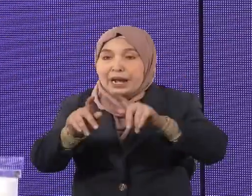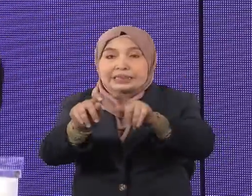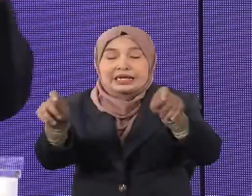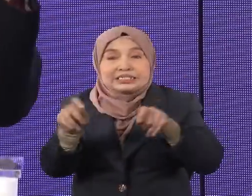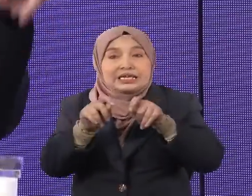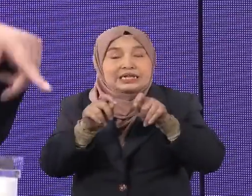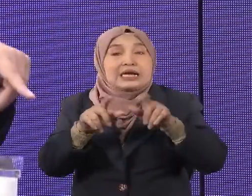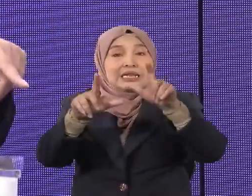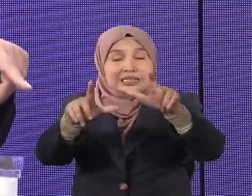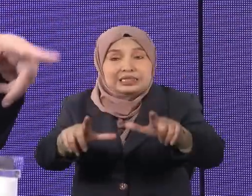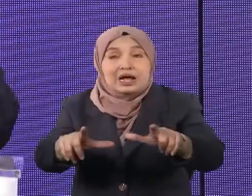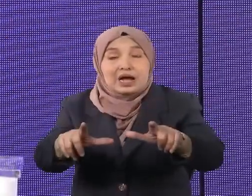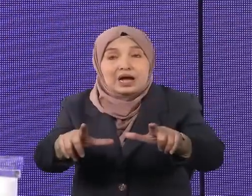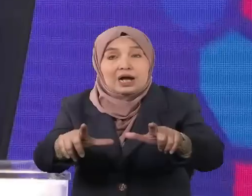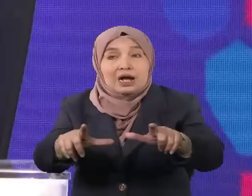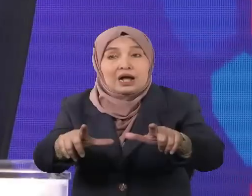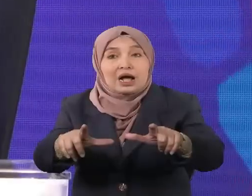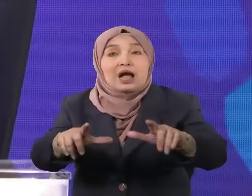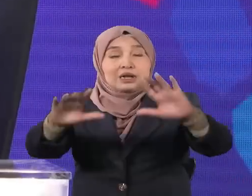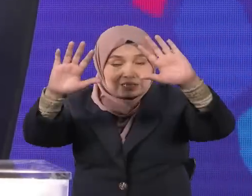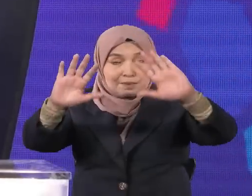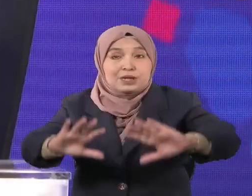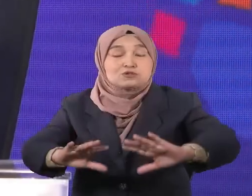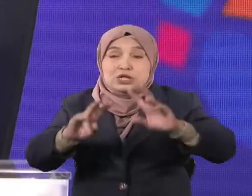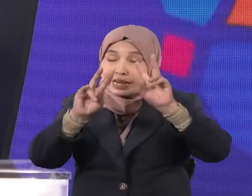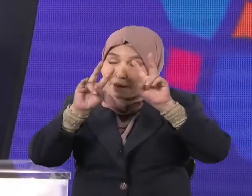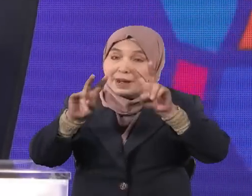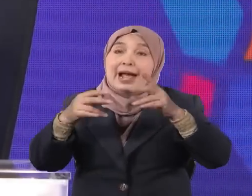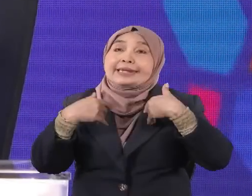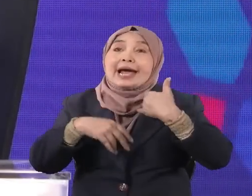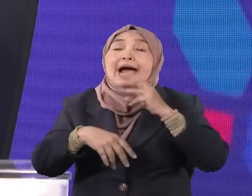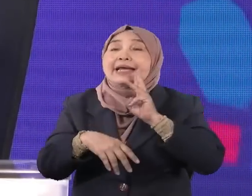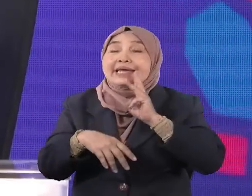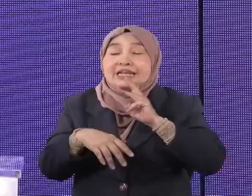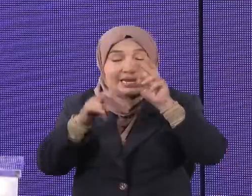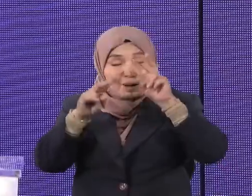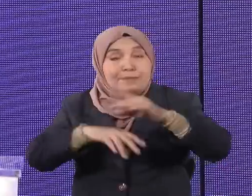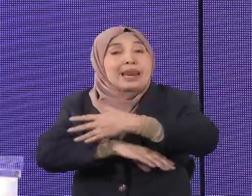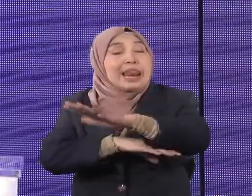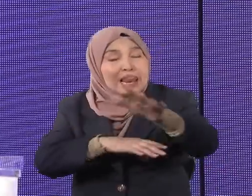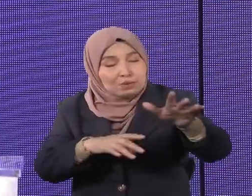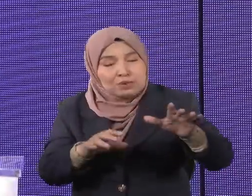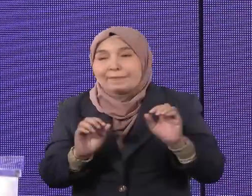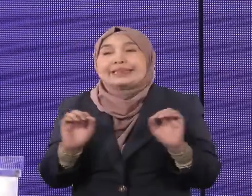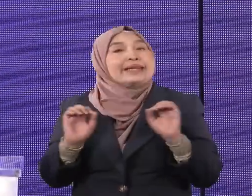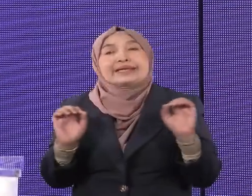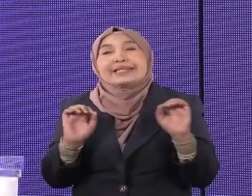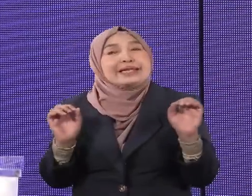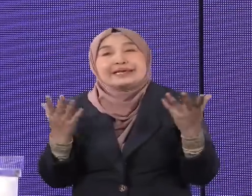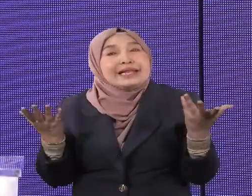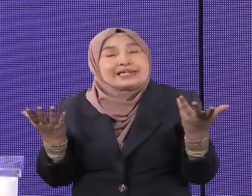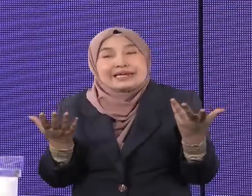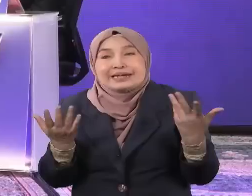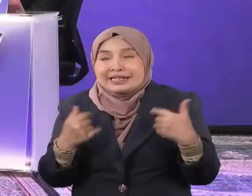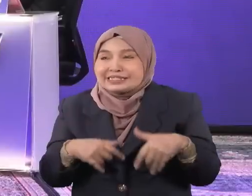letak gambar apa-apa Ustaz ni, wallpaper je kan, pasal nak menampakkan ada air ataupun nampak laut, padahal tak ada laut. Kan? Okay? Garden view